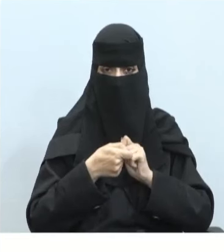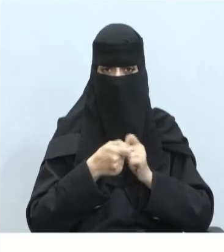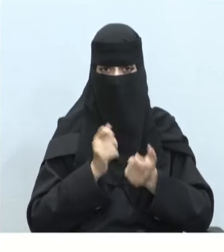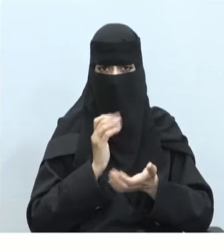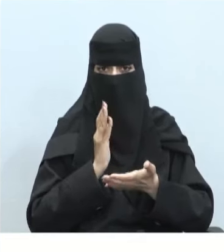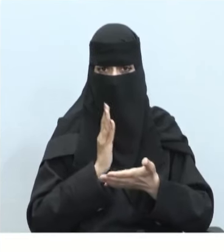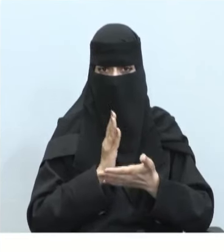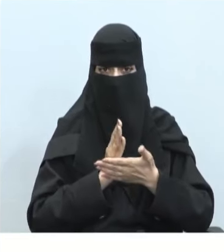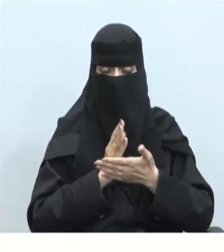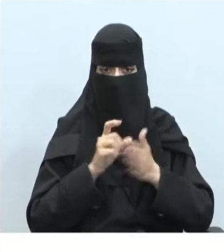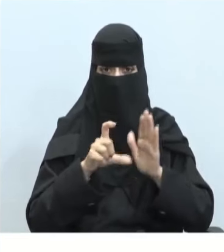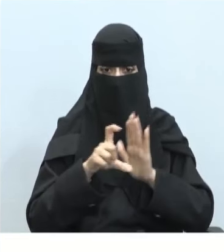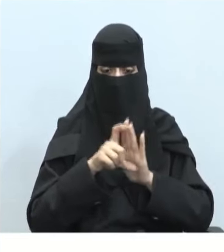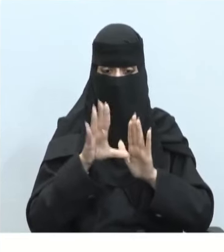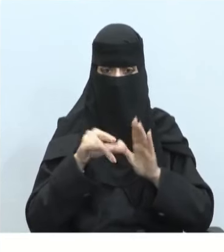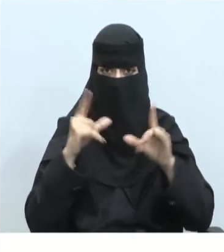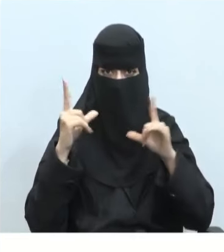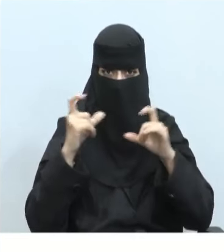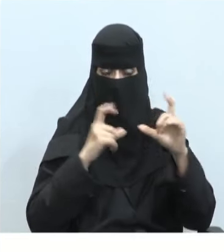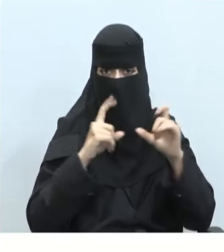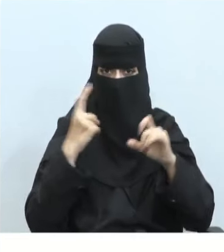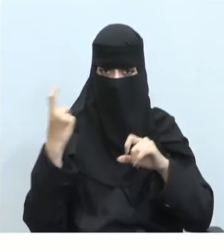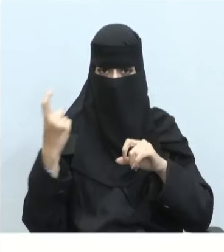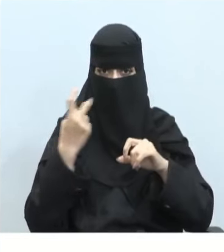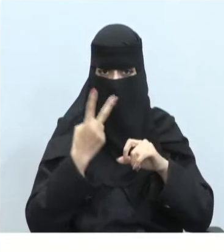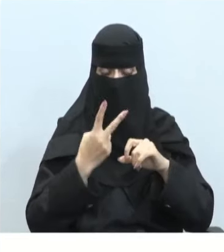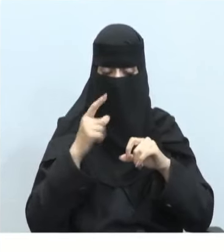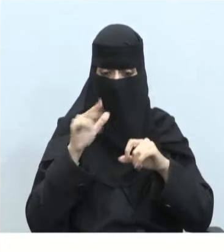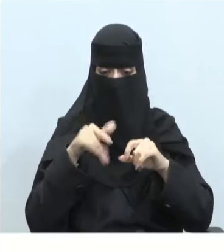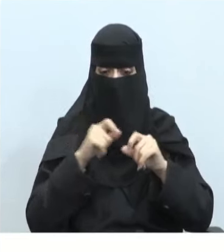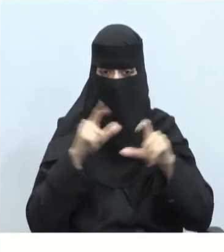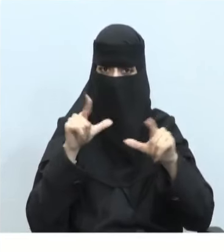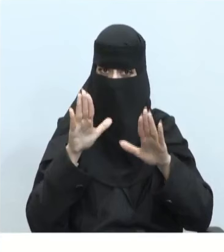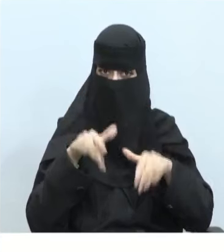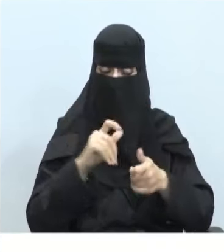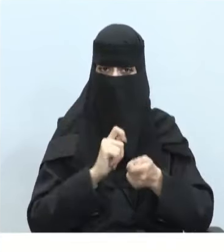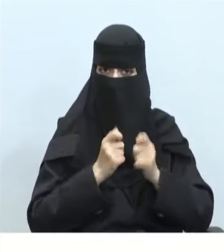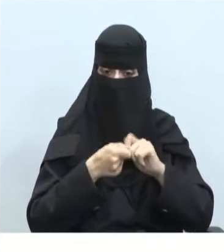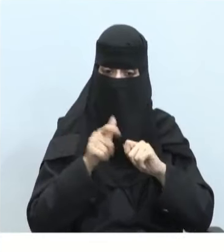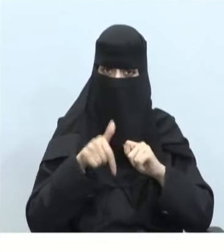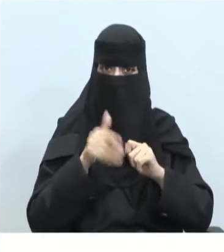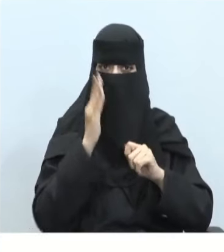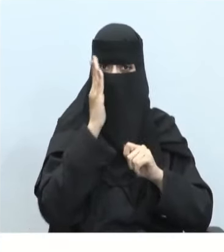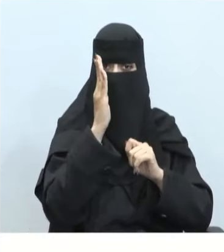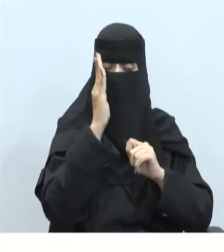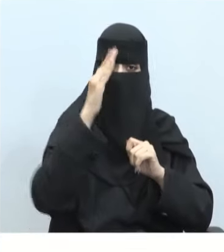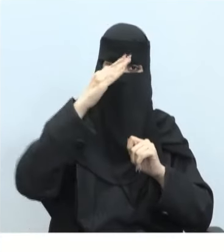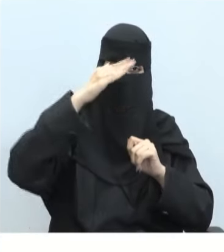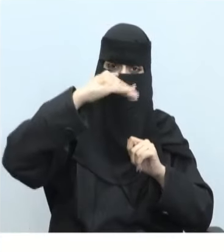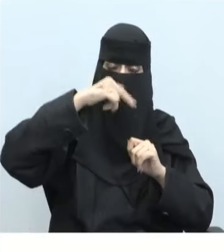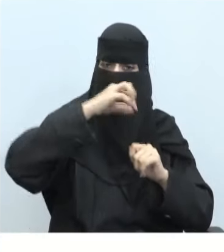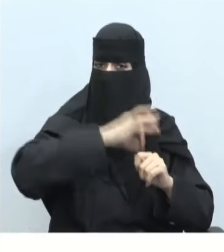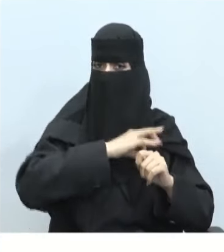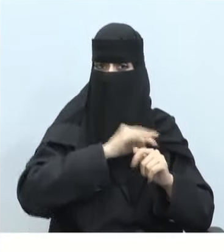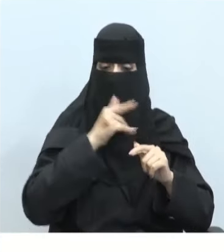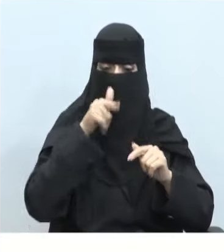اتجاهها لاحظ في الصورتين الصوره الاولى والثانيه يتضح فعلا تغير اتجاه النص ما الفائده